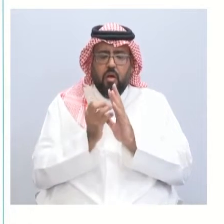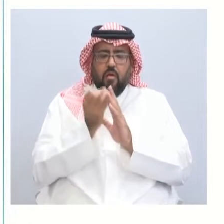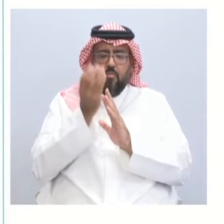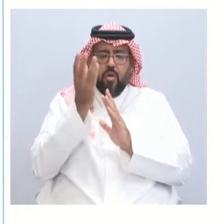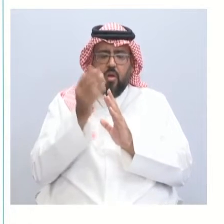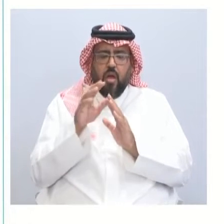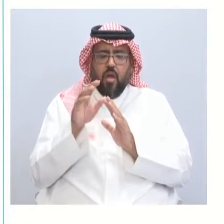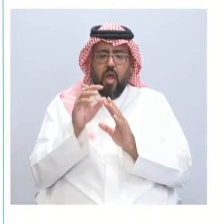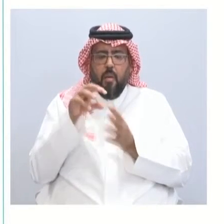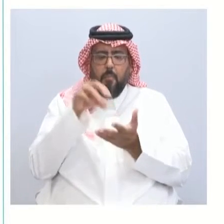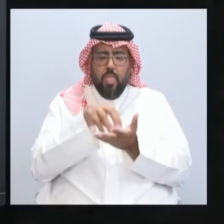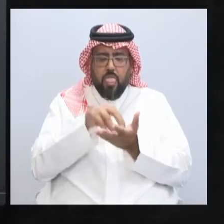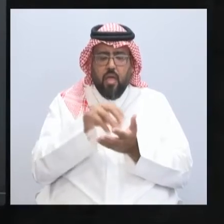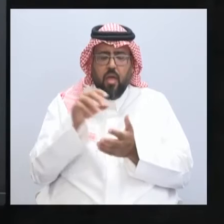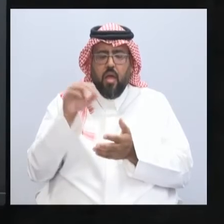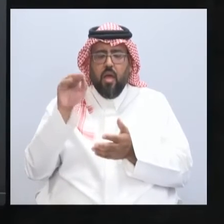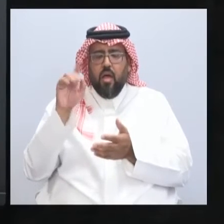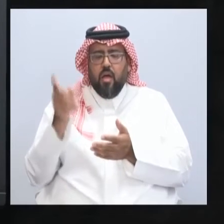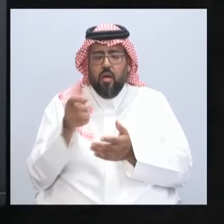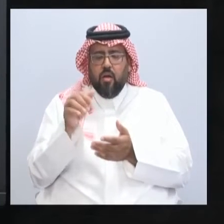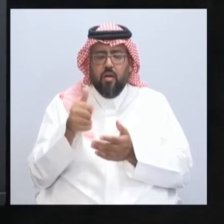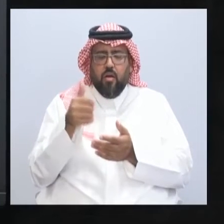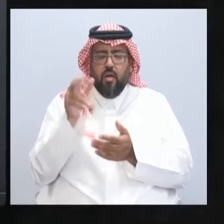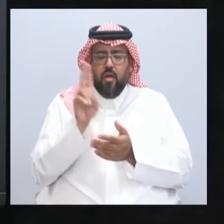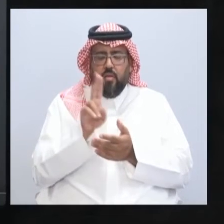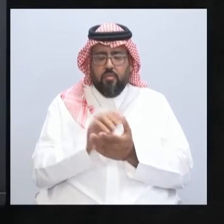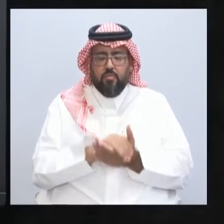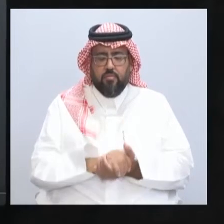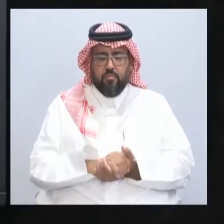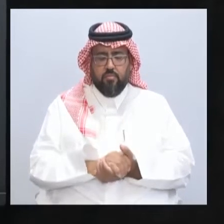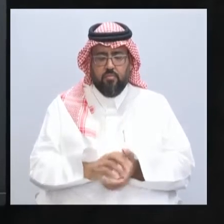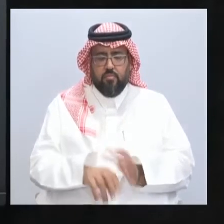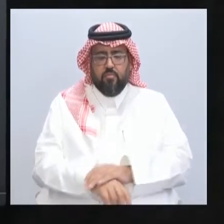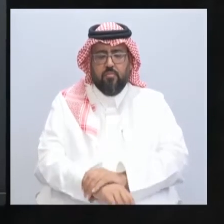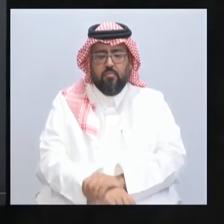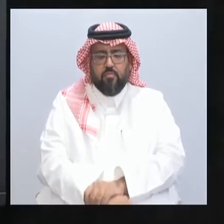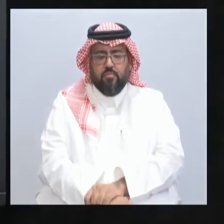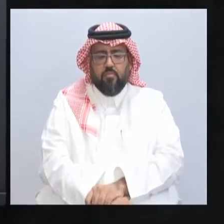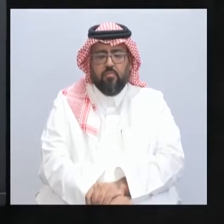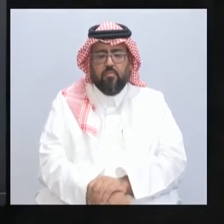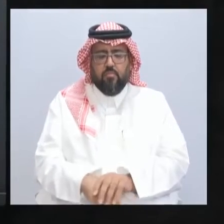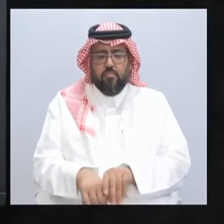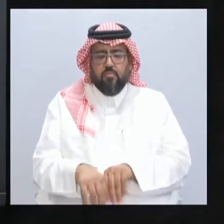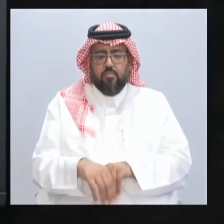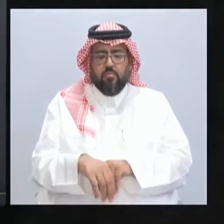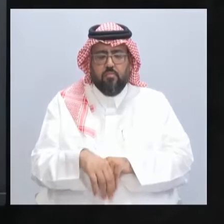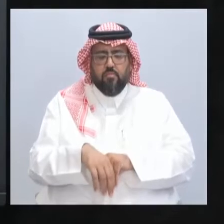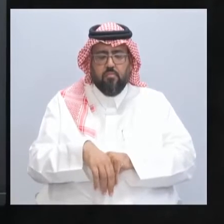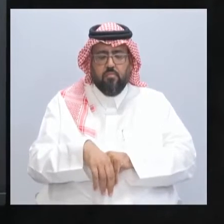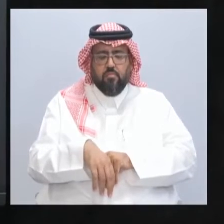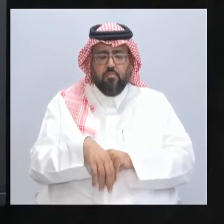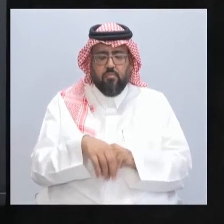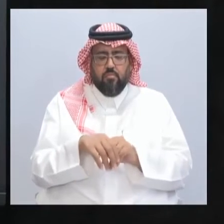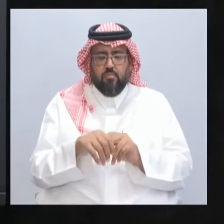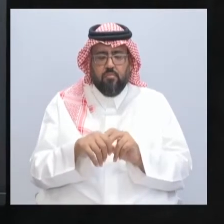حرات ومنطقه حرات هذه خريطه جيولوجيه لمملكه العربيه